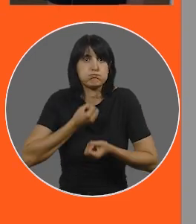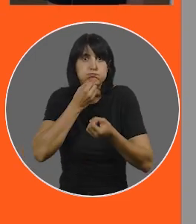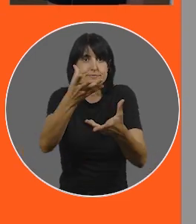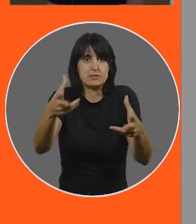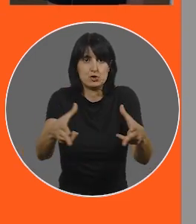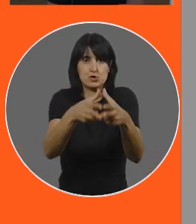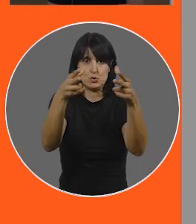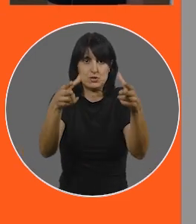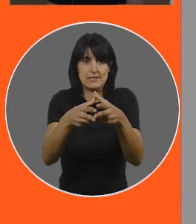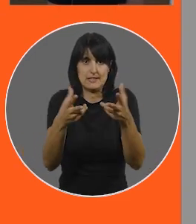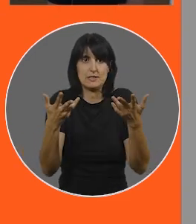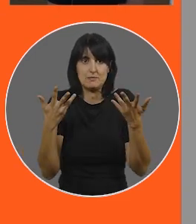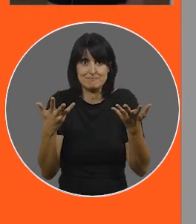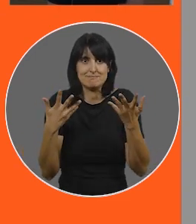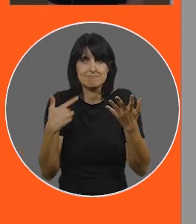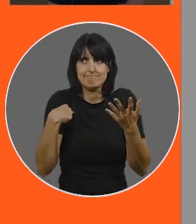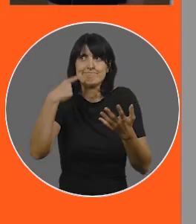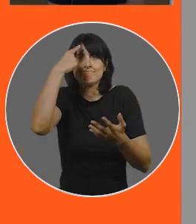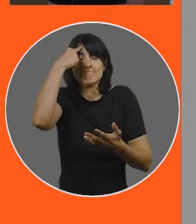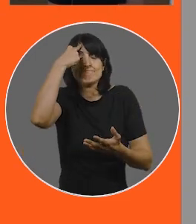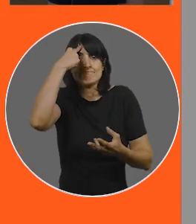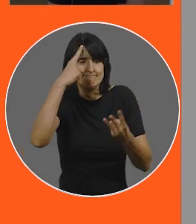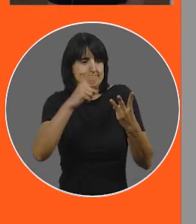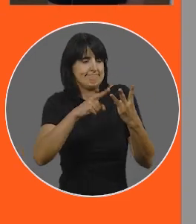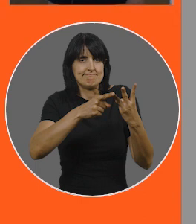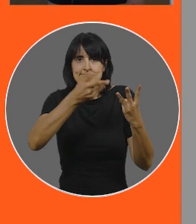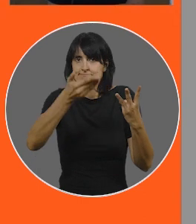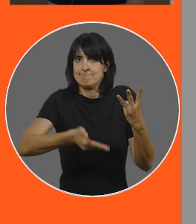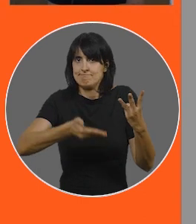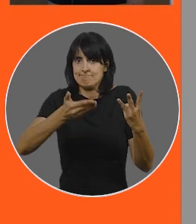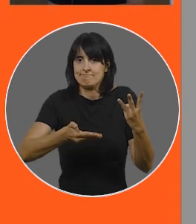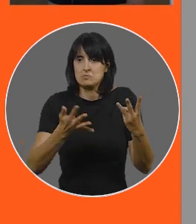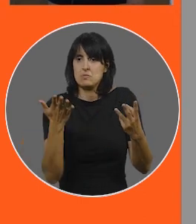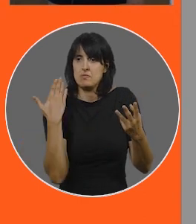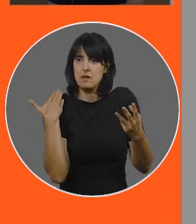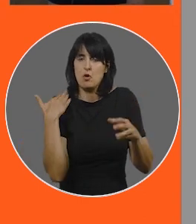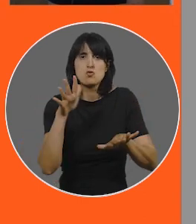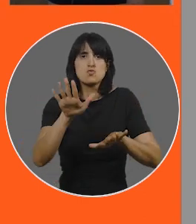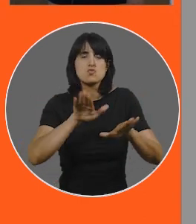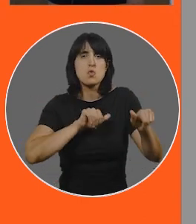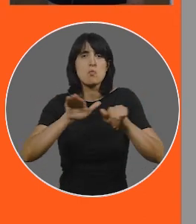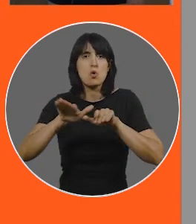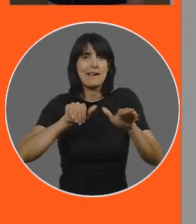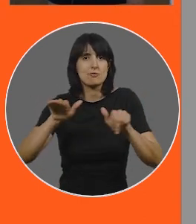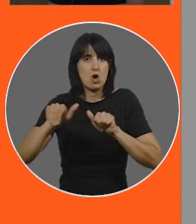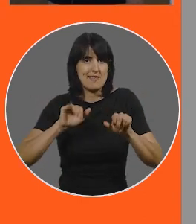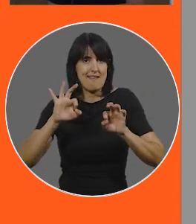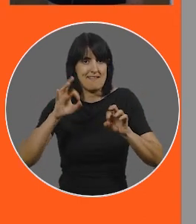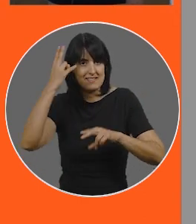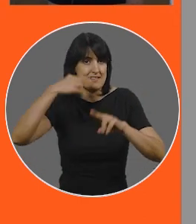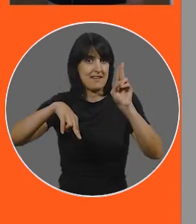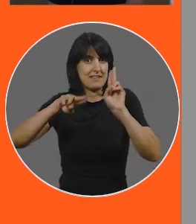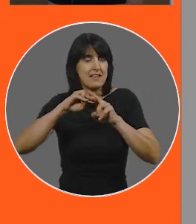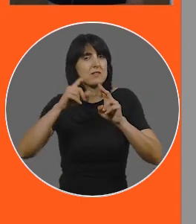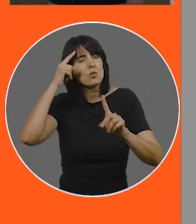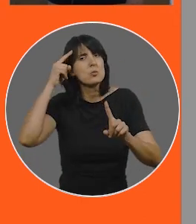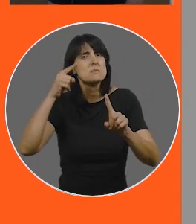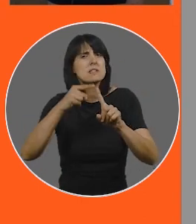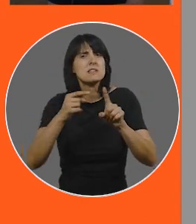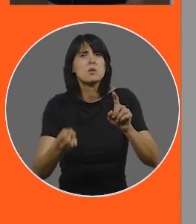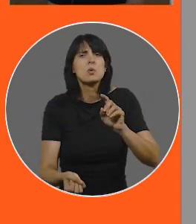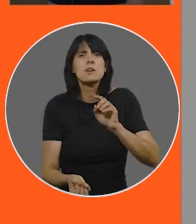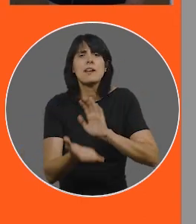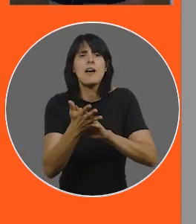a la societat. I això ho tenim molt present. Llavors, va haver-hi una convocatòria de la Generalitat, de la GAUR, que era per fer